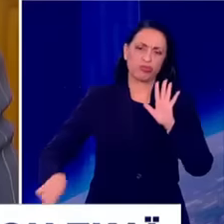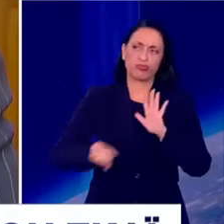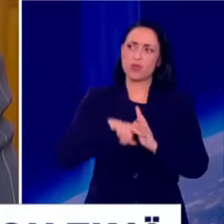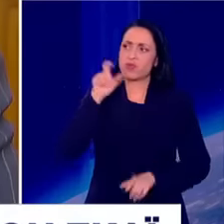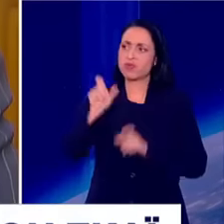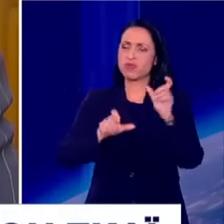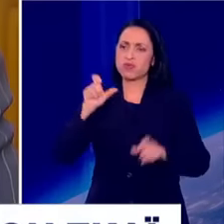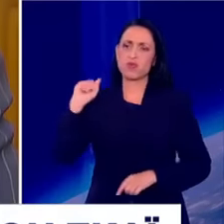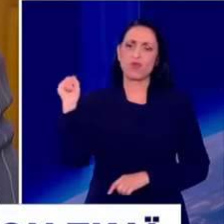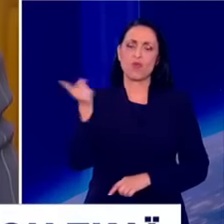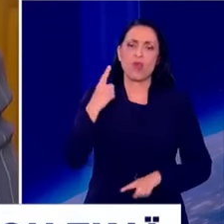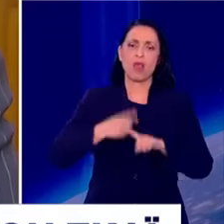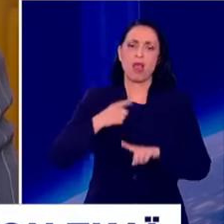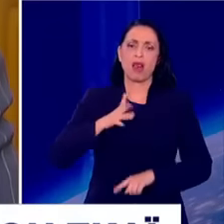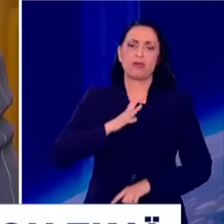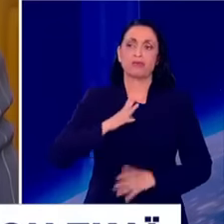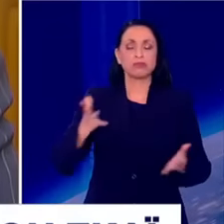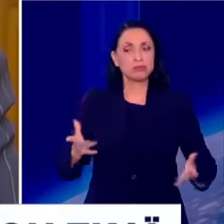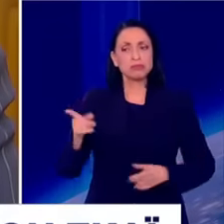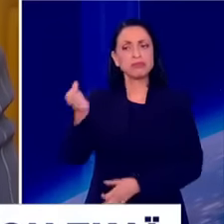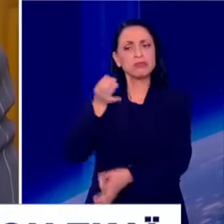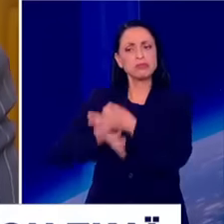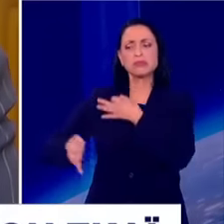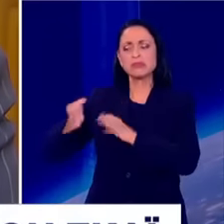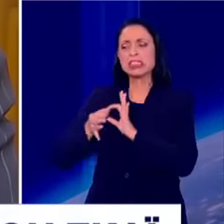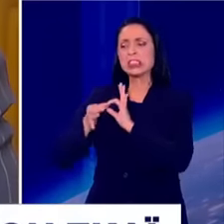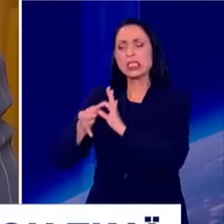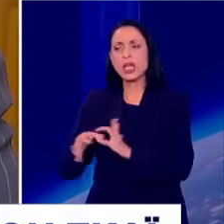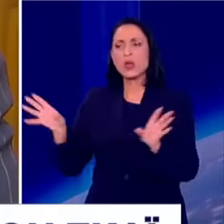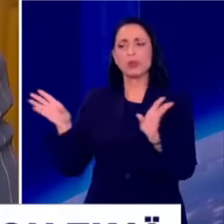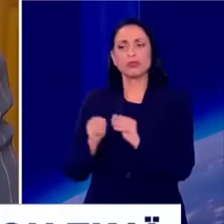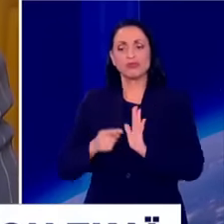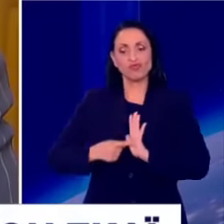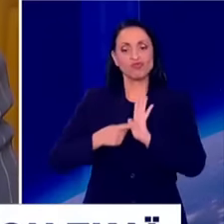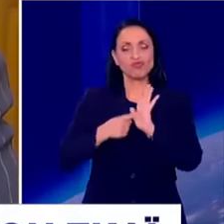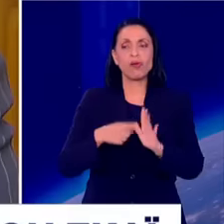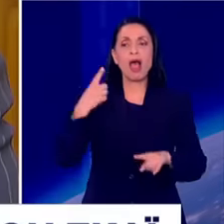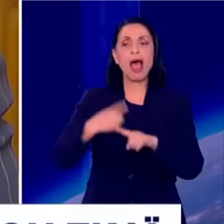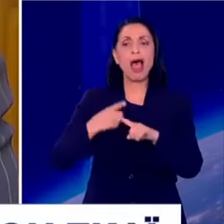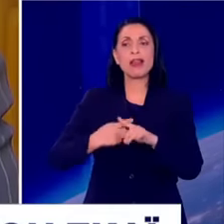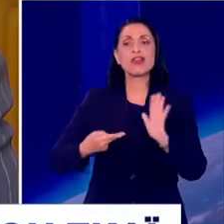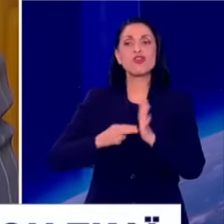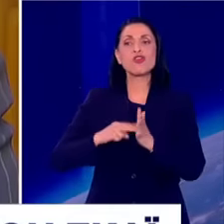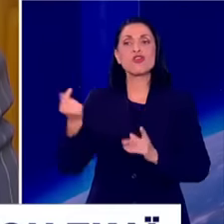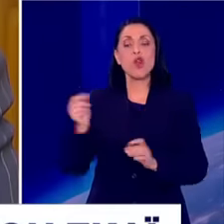ακούω συχνά να μιλάτε για τις επιδόσεις της ελληνικής